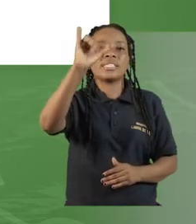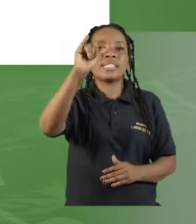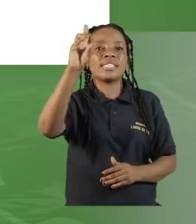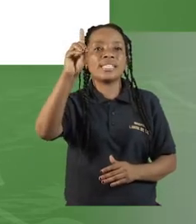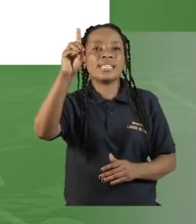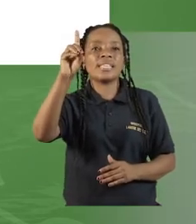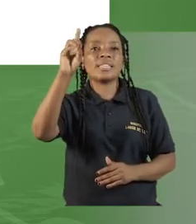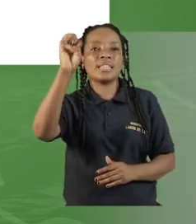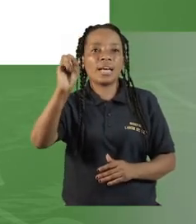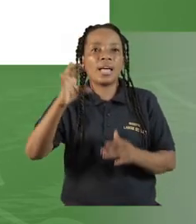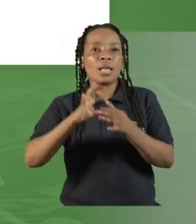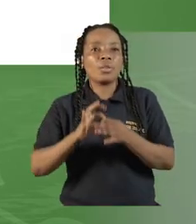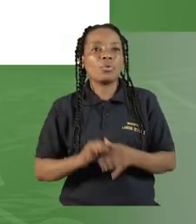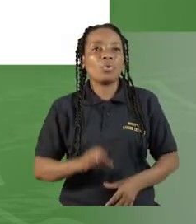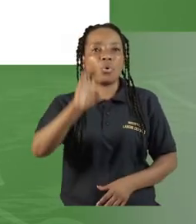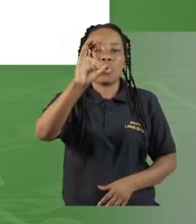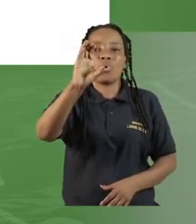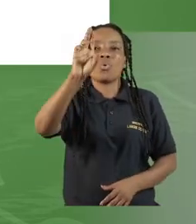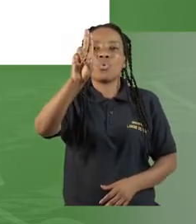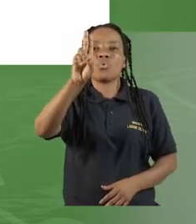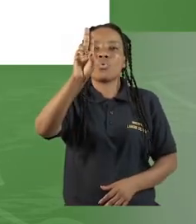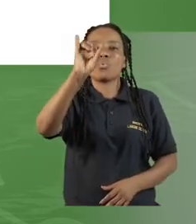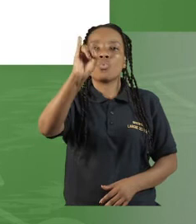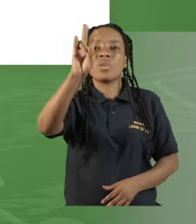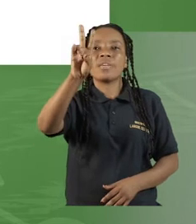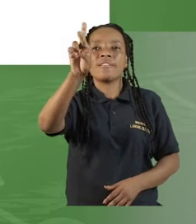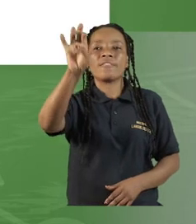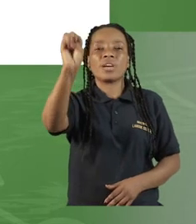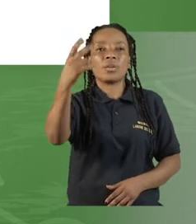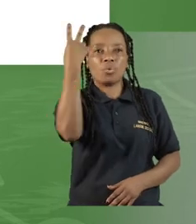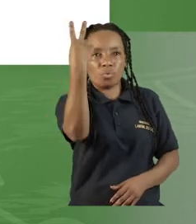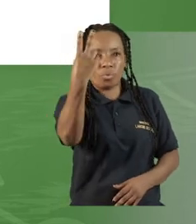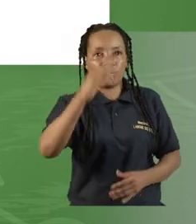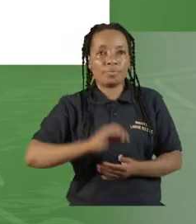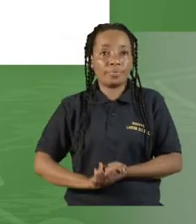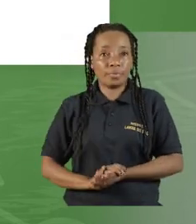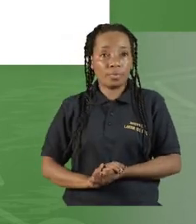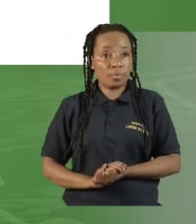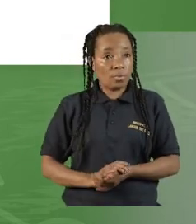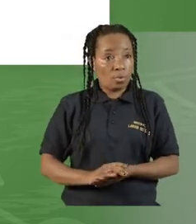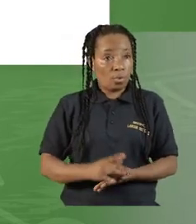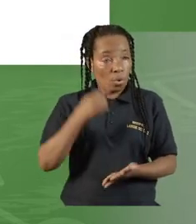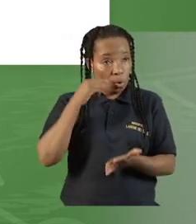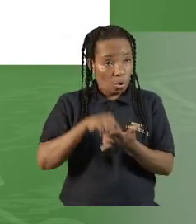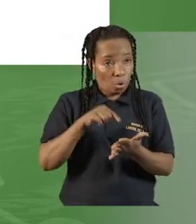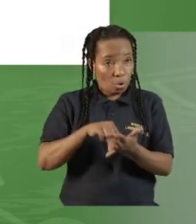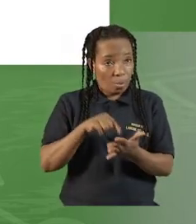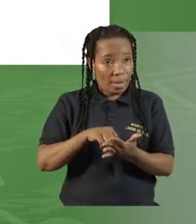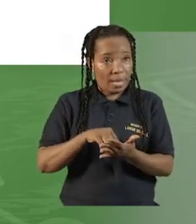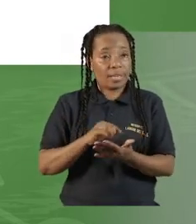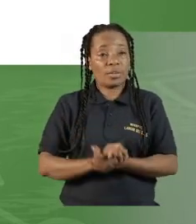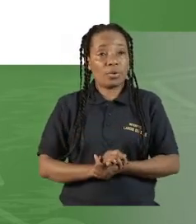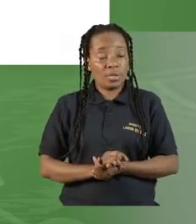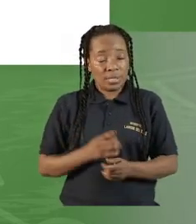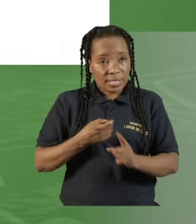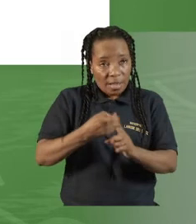Nous retenons que la combustion du cuivre dans le dioxygène produit de l'oxyde de